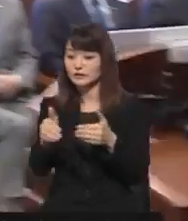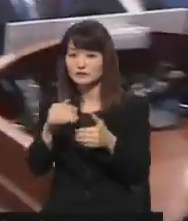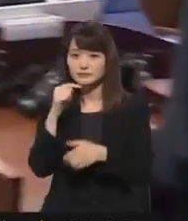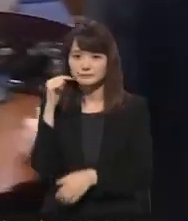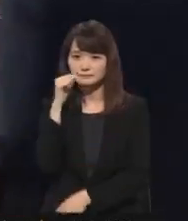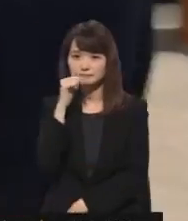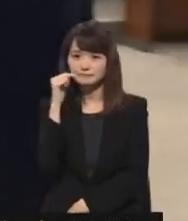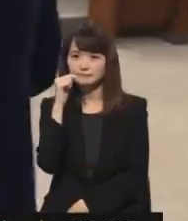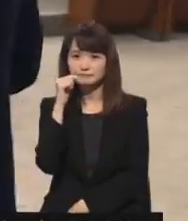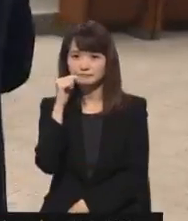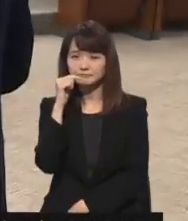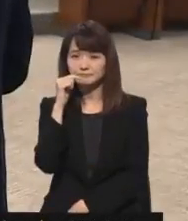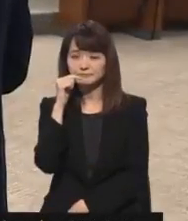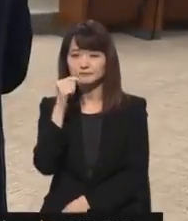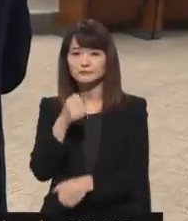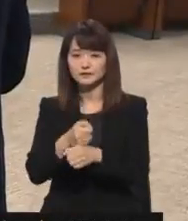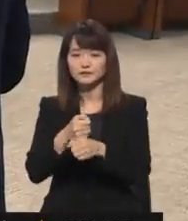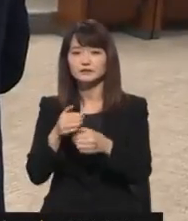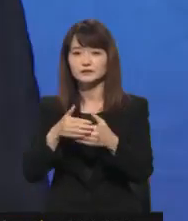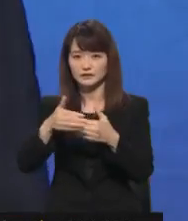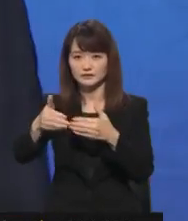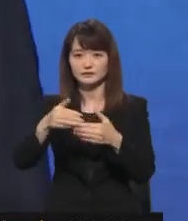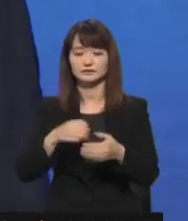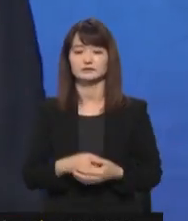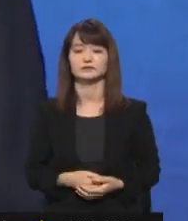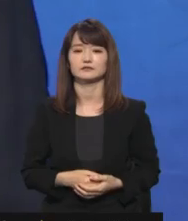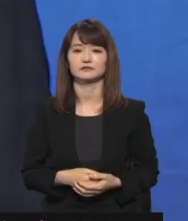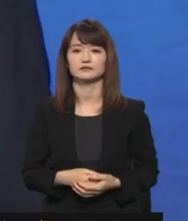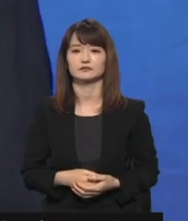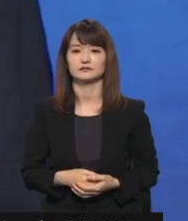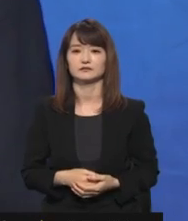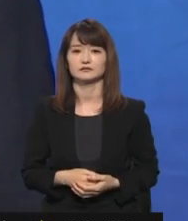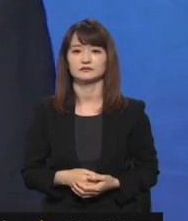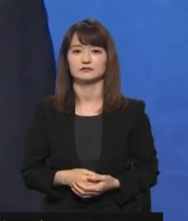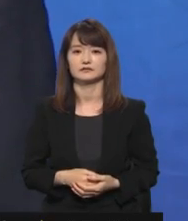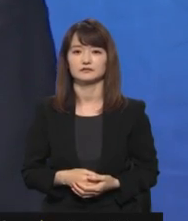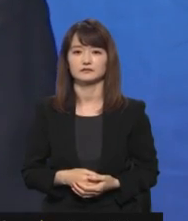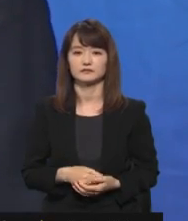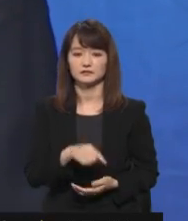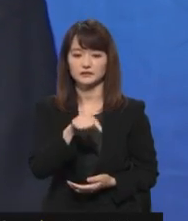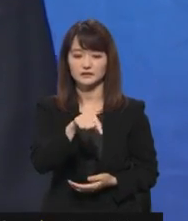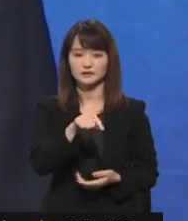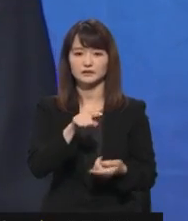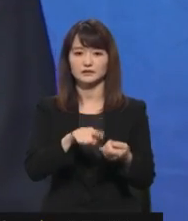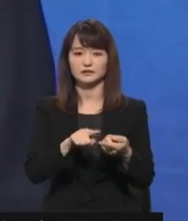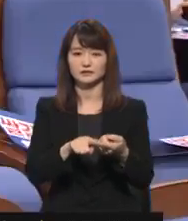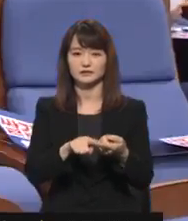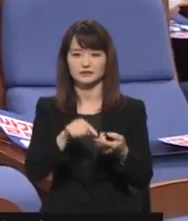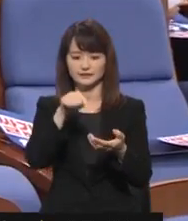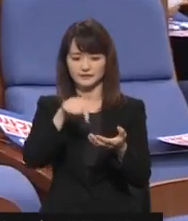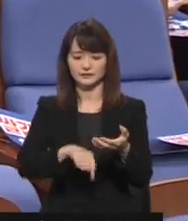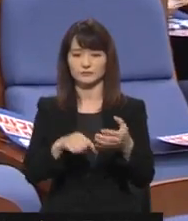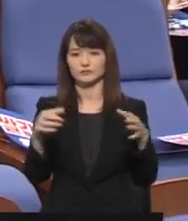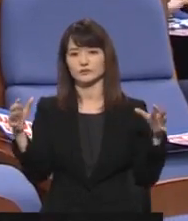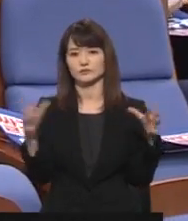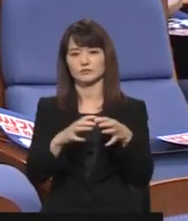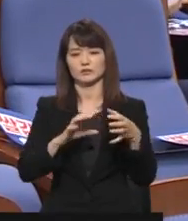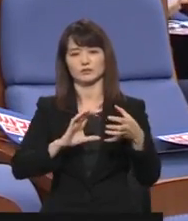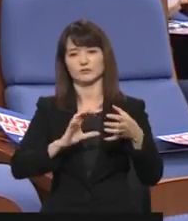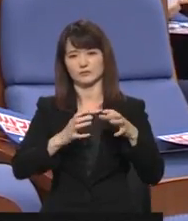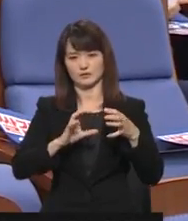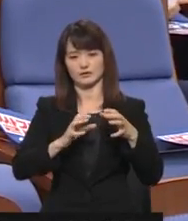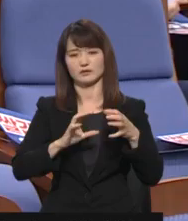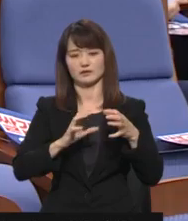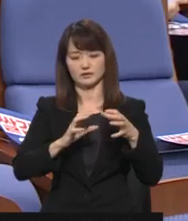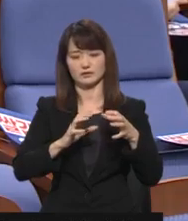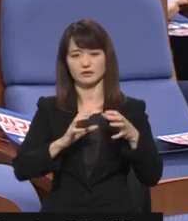명확히 하는 과정 이었는데요 아마도 이제 이 부분에 대해서 보다도 좀더 축이 애를 쓰기 를 필요로 한다 이렇게 말씀하시니까